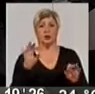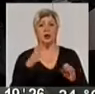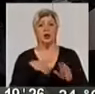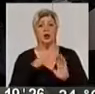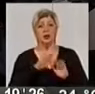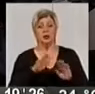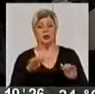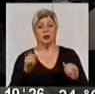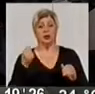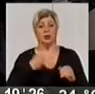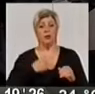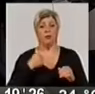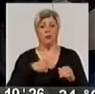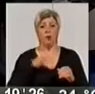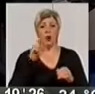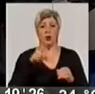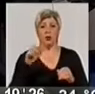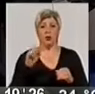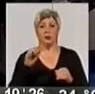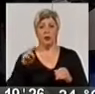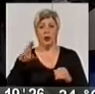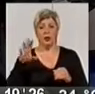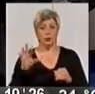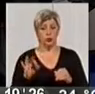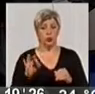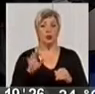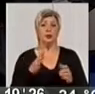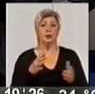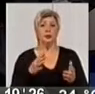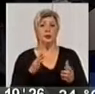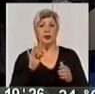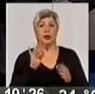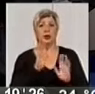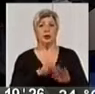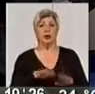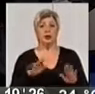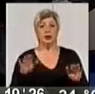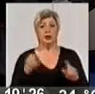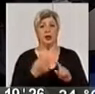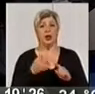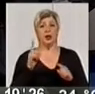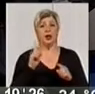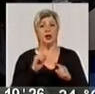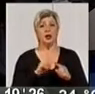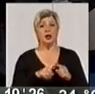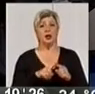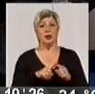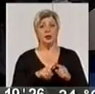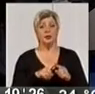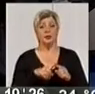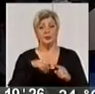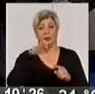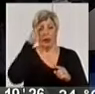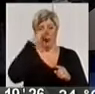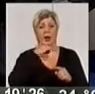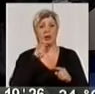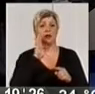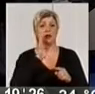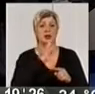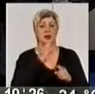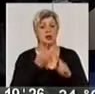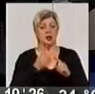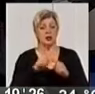воюють, які батьки яких мають статус учасника бойових дій, і діти, які, батьки яких загинули в зоні АТО,